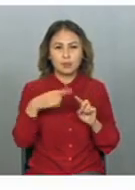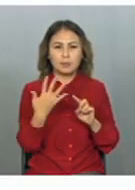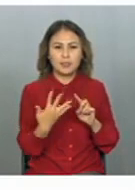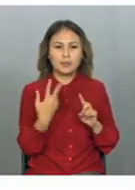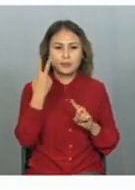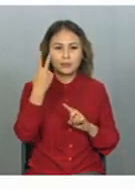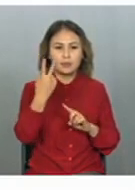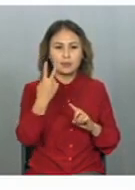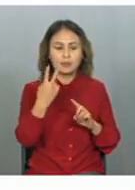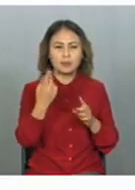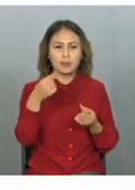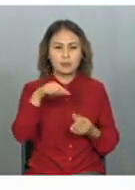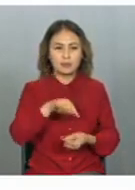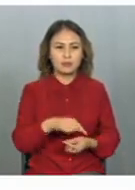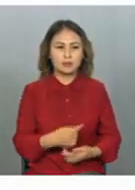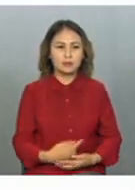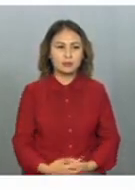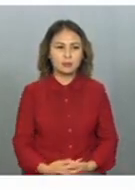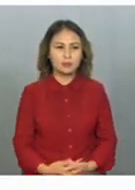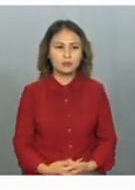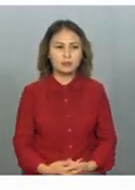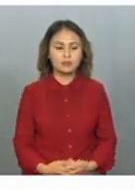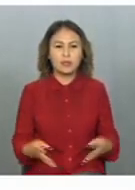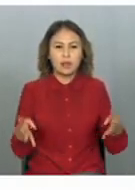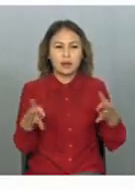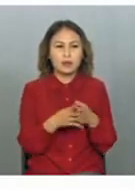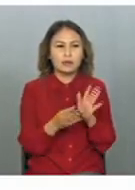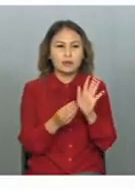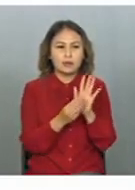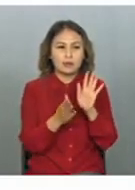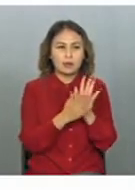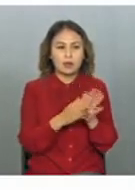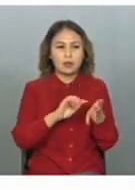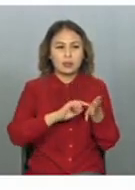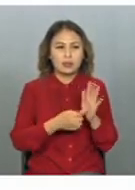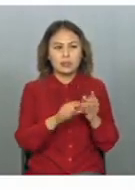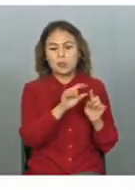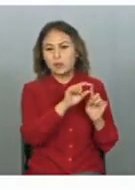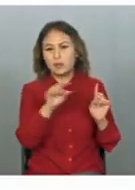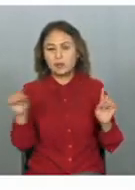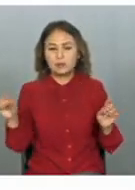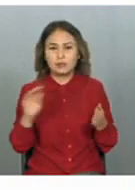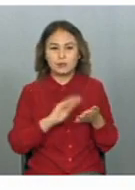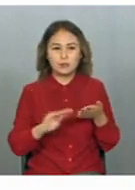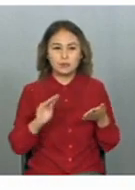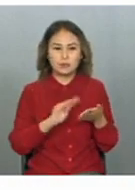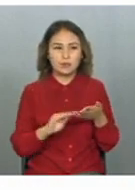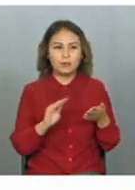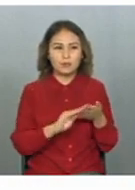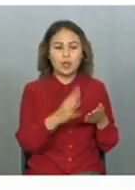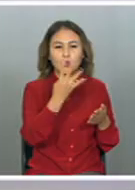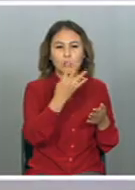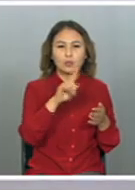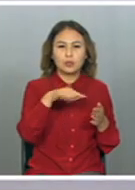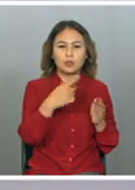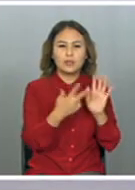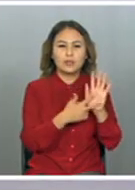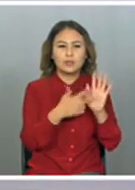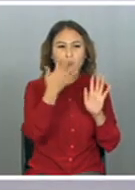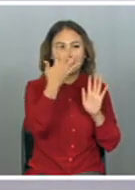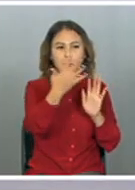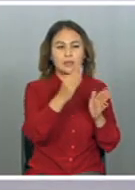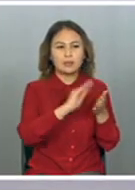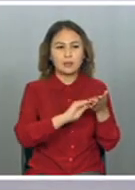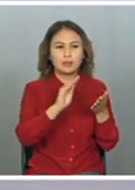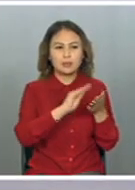2'ге сәйкес келеді. Келесі тапсырма, аралас санды координаттық сәуледе кескіндеңіз. 4 бүтін 8'ден 5. Координаттық